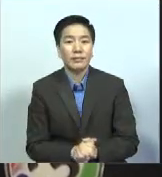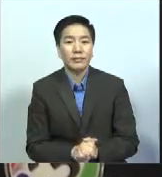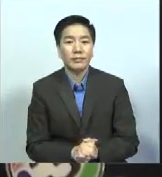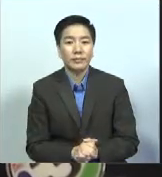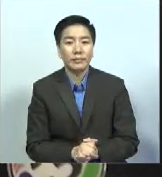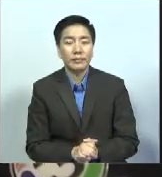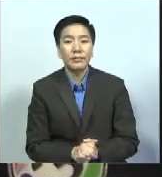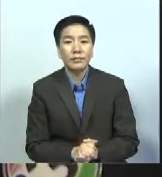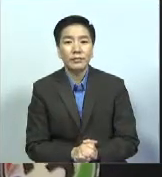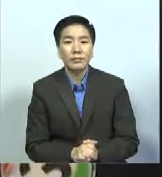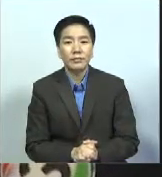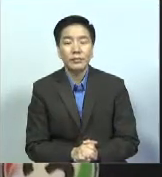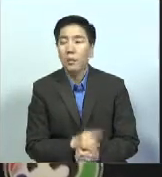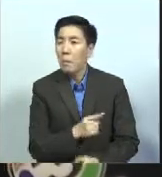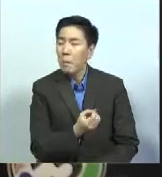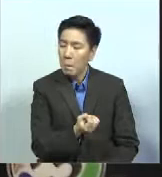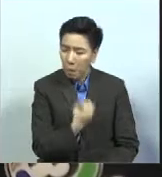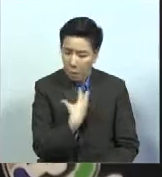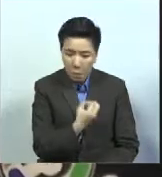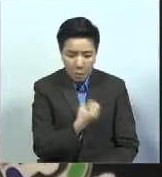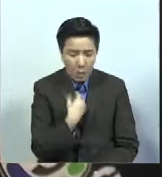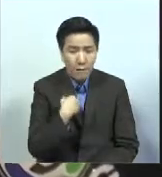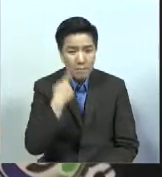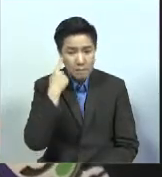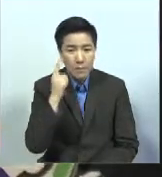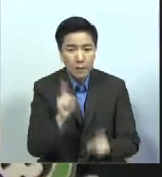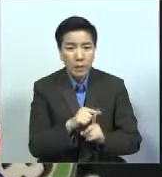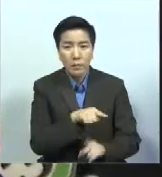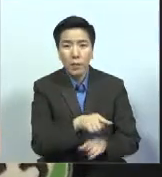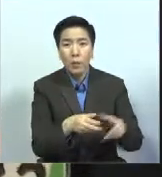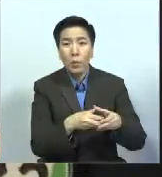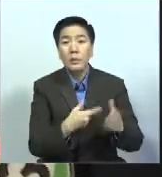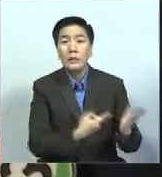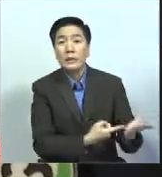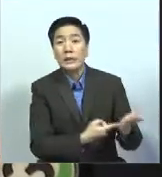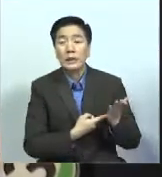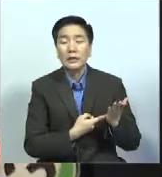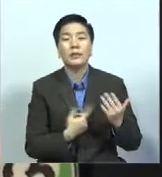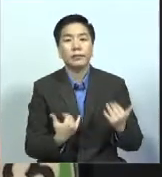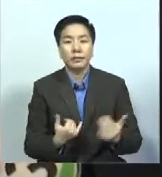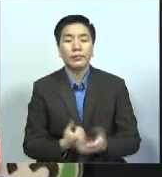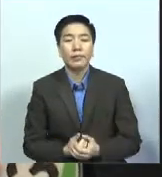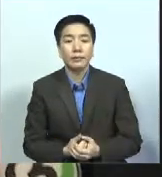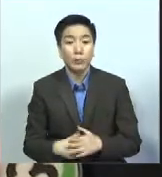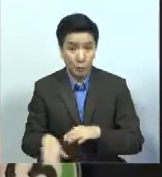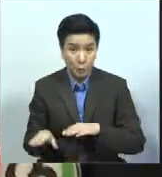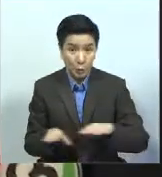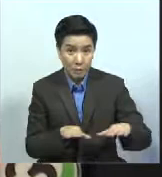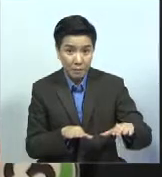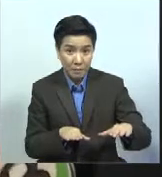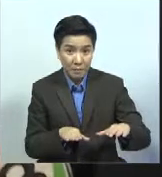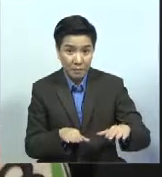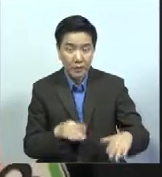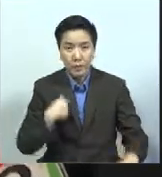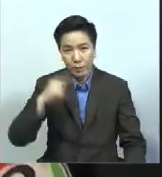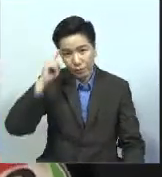ะ บอกว่าเขาพักเขาเสนอ ท่านก็พร้อมที่จะ